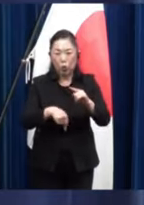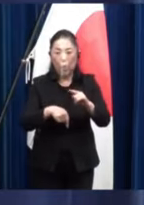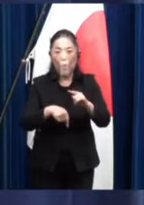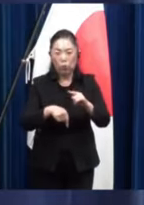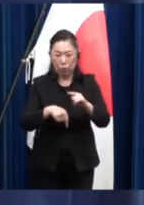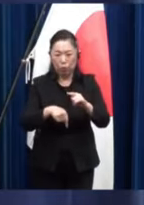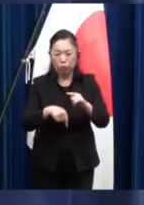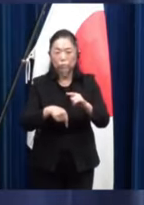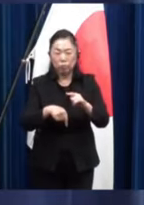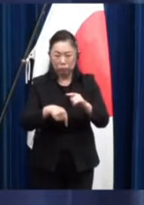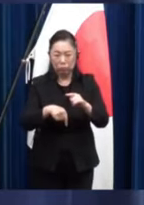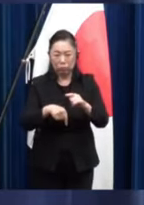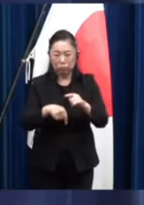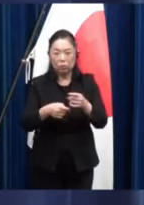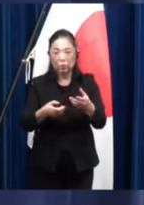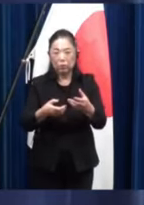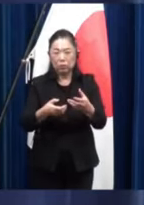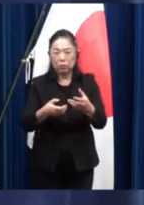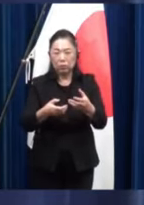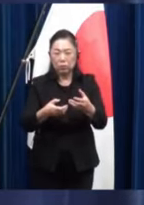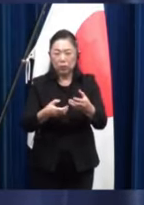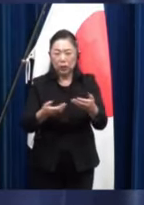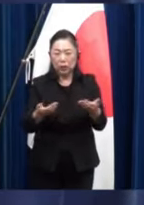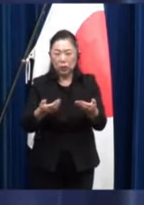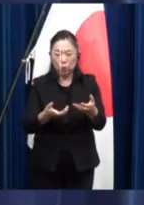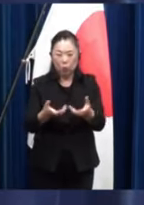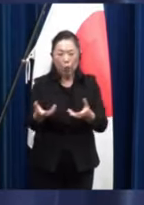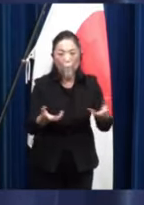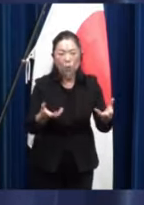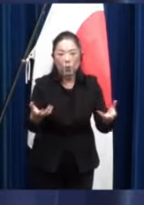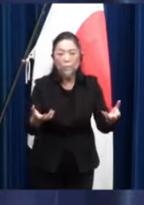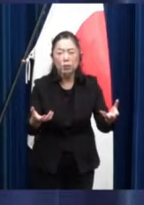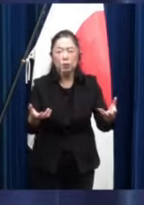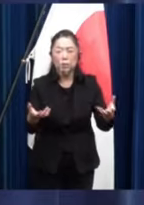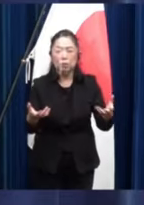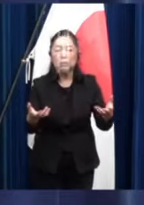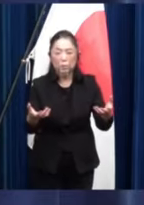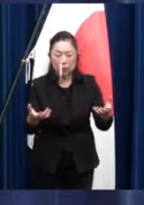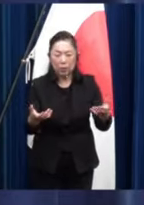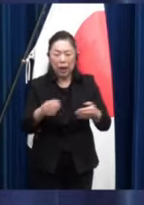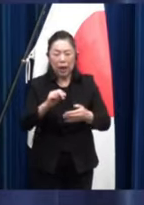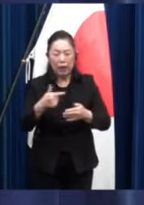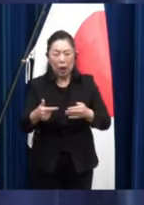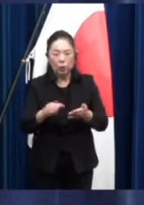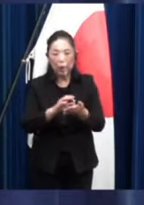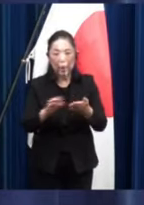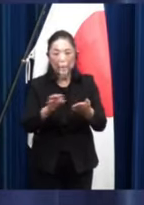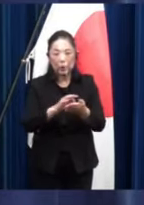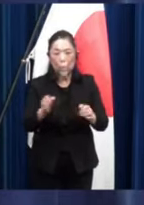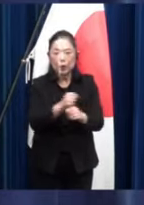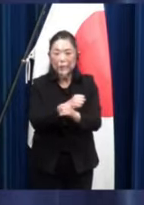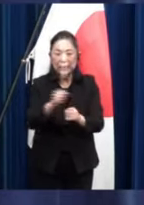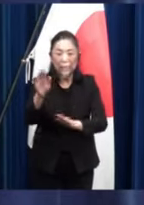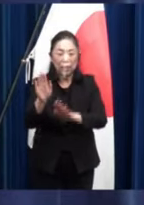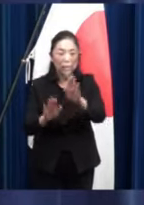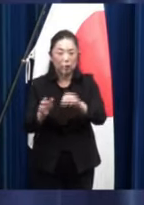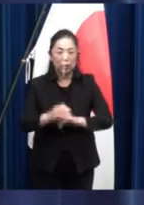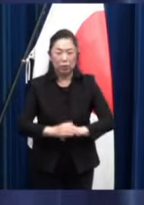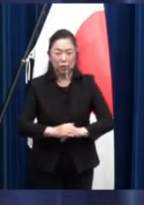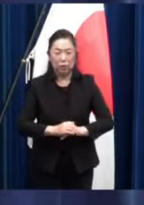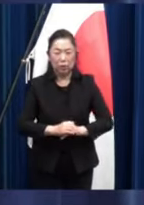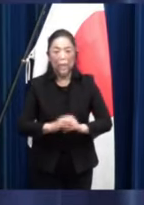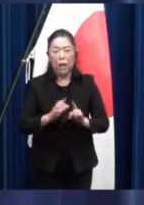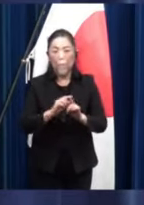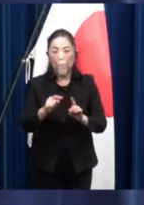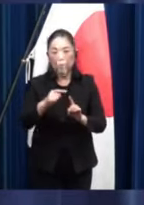が国にあるダムの大半は洪水対策に全く活用されていなかった事実、国民の財産の電波の提供を